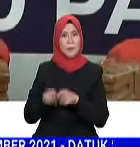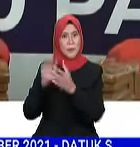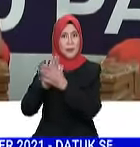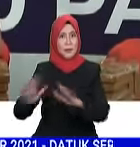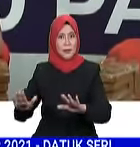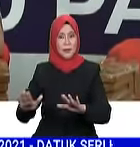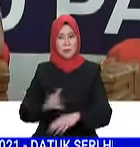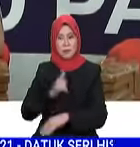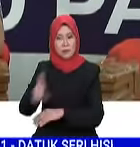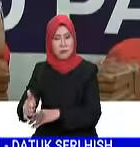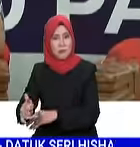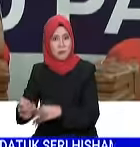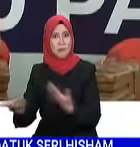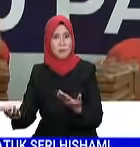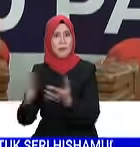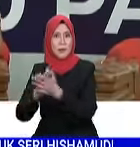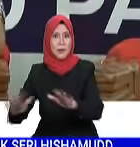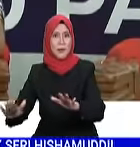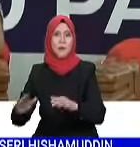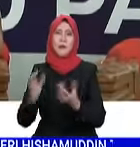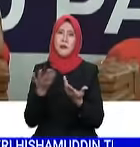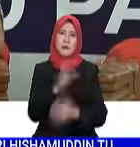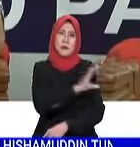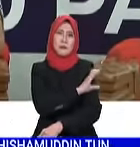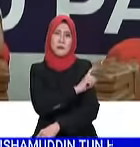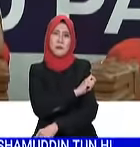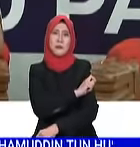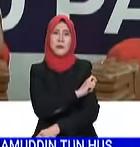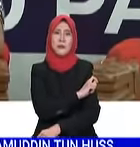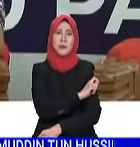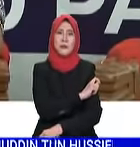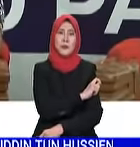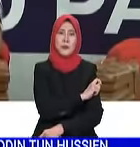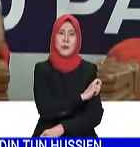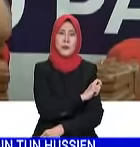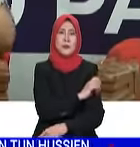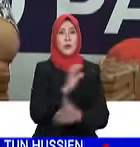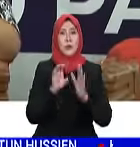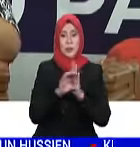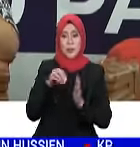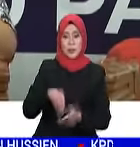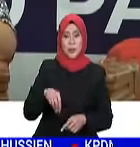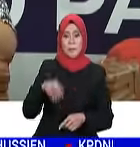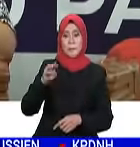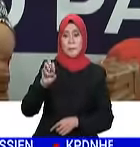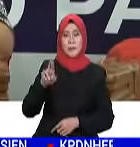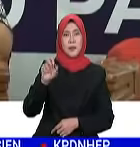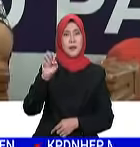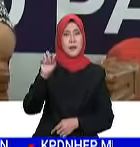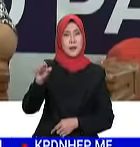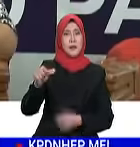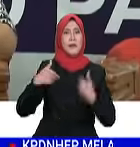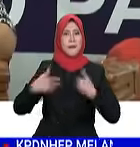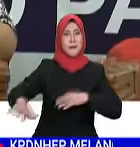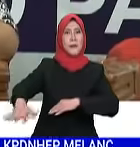Rescue, search and rescue, first aid. Macam dekat Mesing ni dia ada tepi